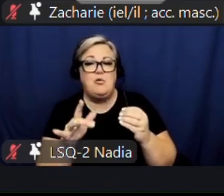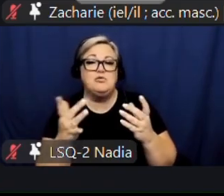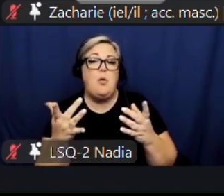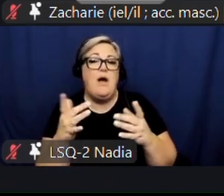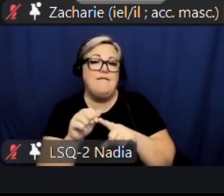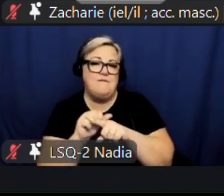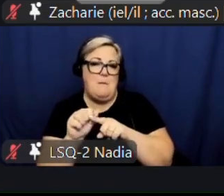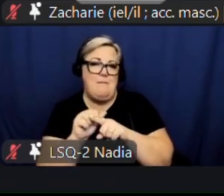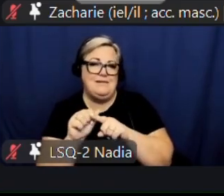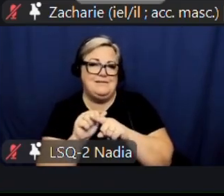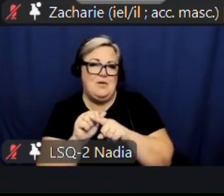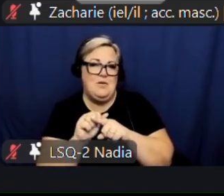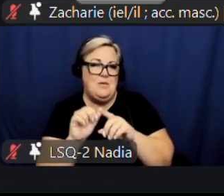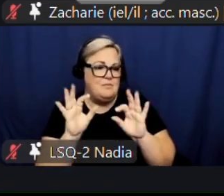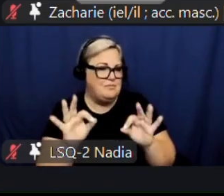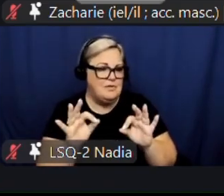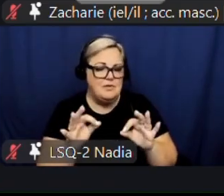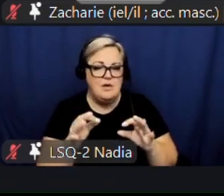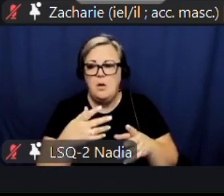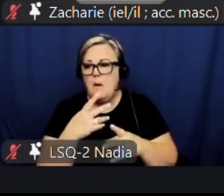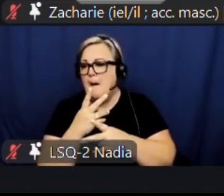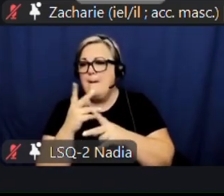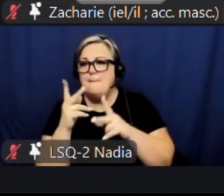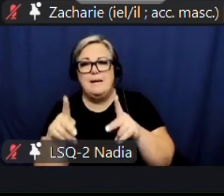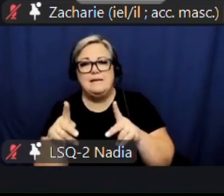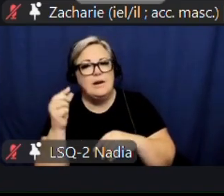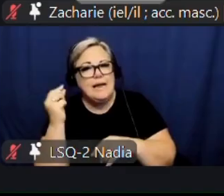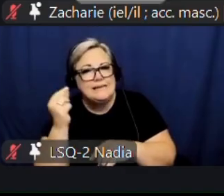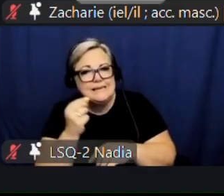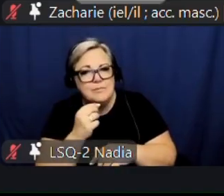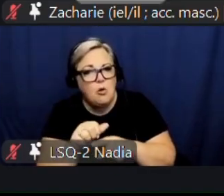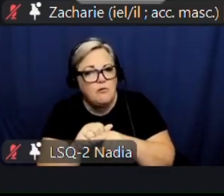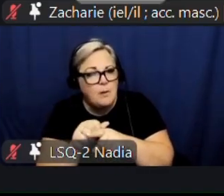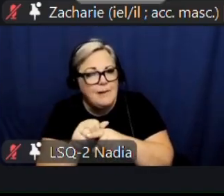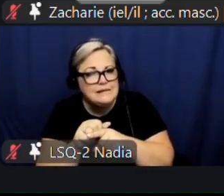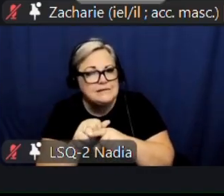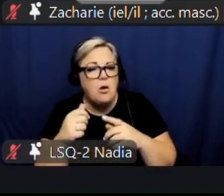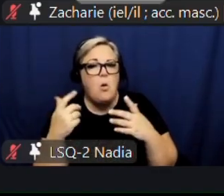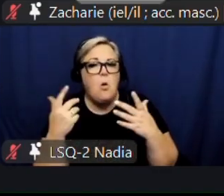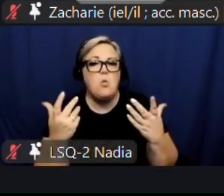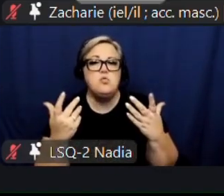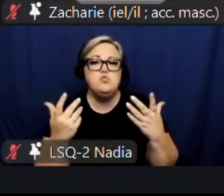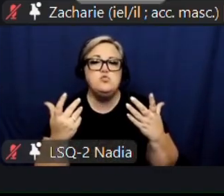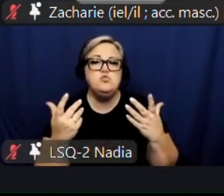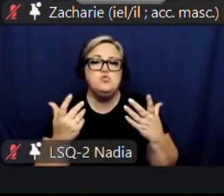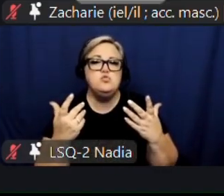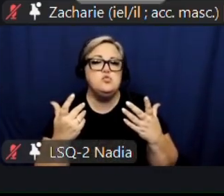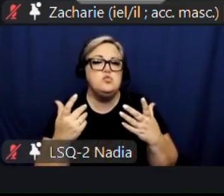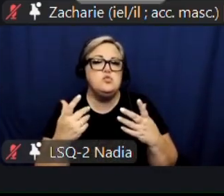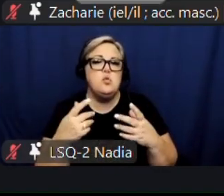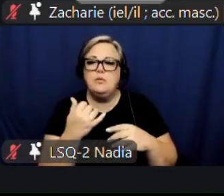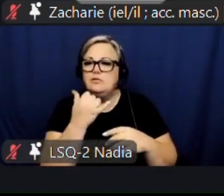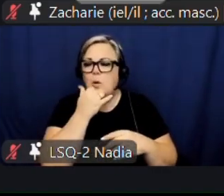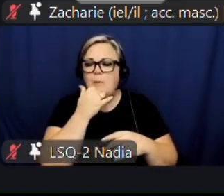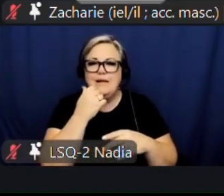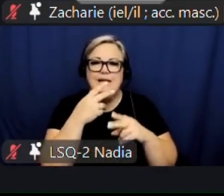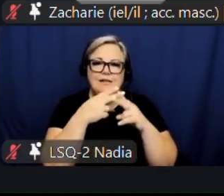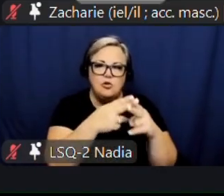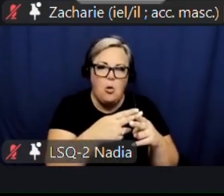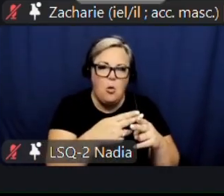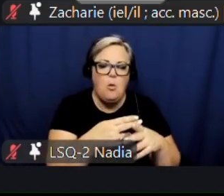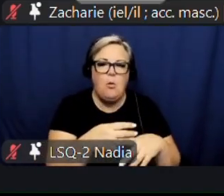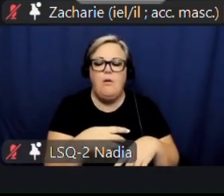le personnel médical prestataire de soins ou le personnel de la réception, justement au morinommage, au mégenrage.